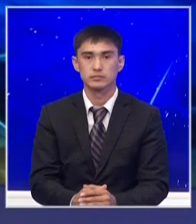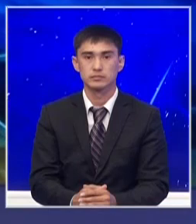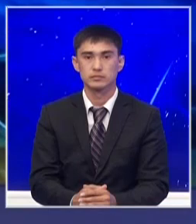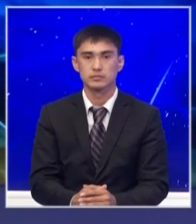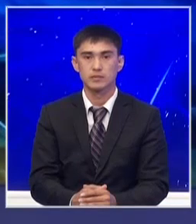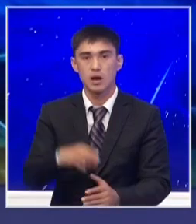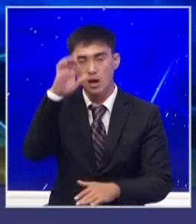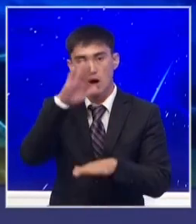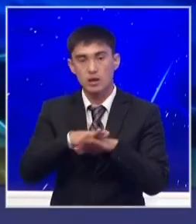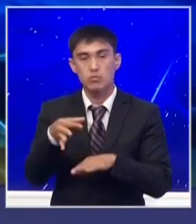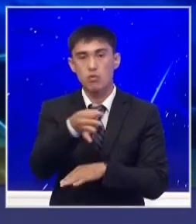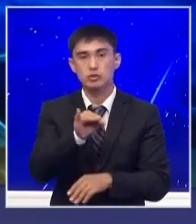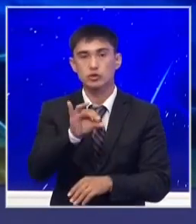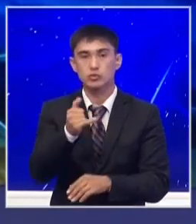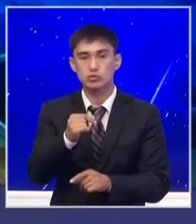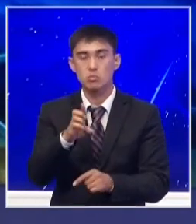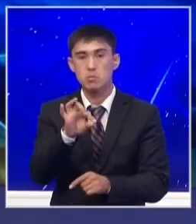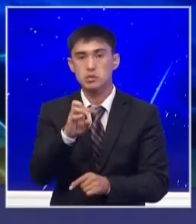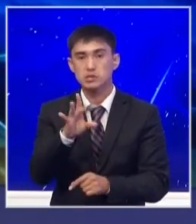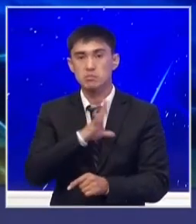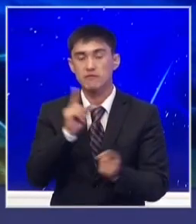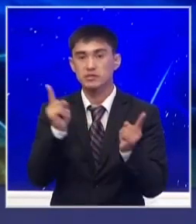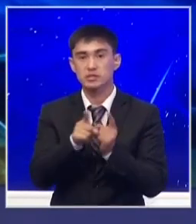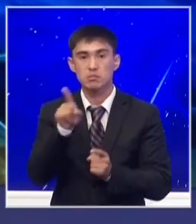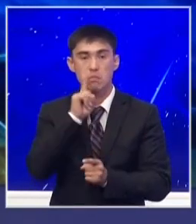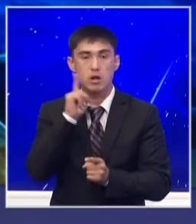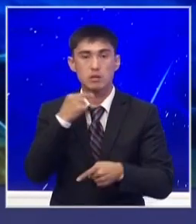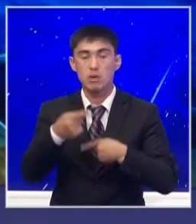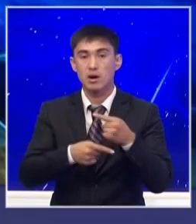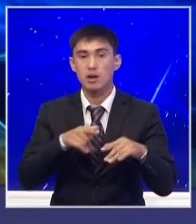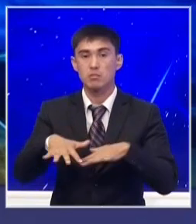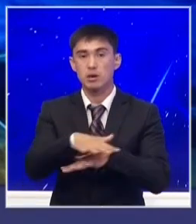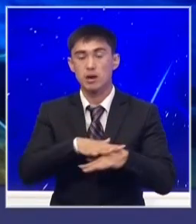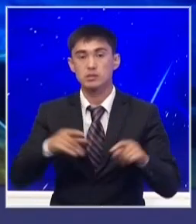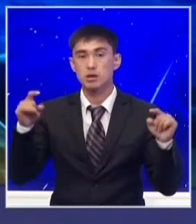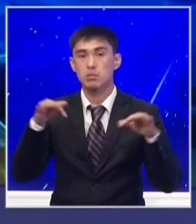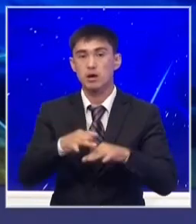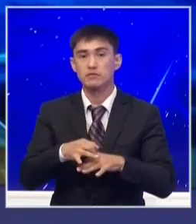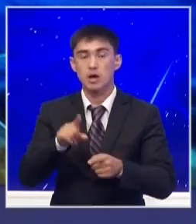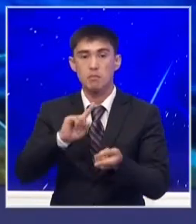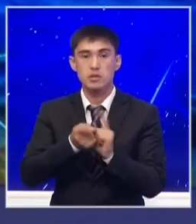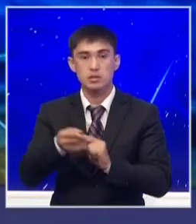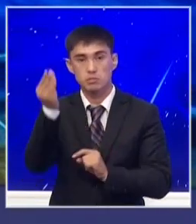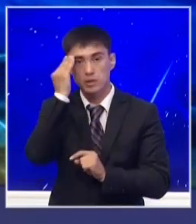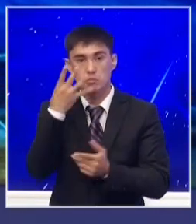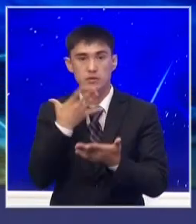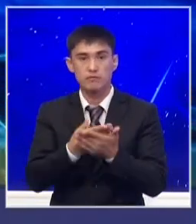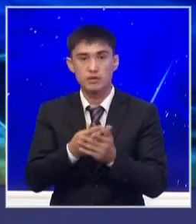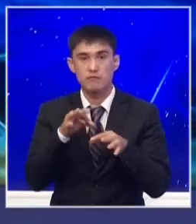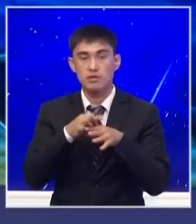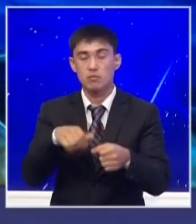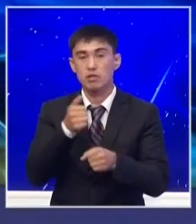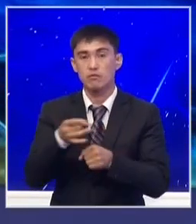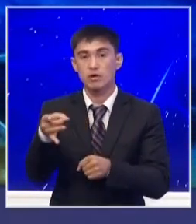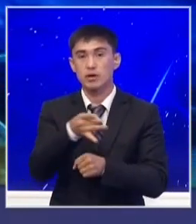На одной волне. Аким области Жетсу Бейбыты Сабаев встретился с молодым поколением края. Собравшиеся обменялись мнениями и видениями